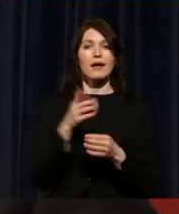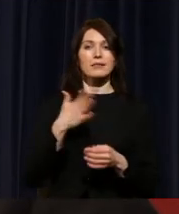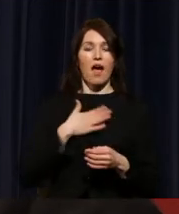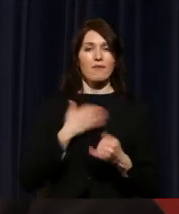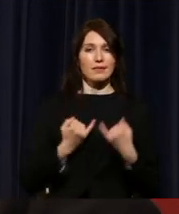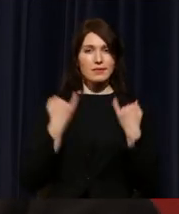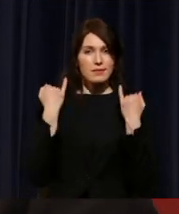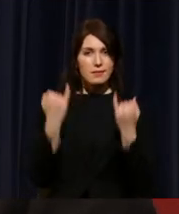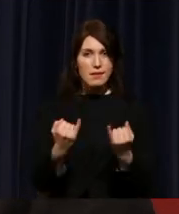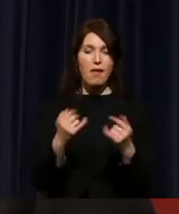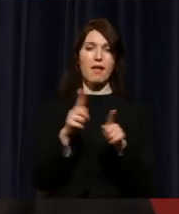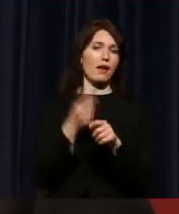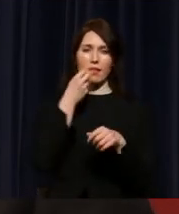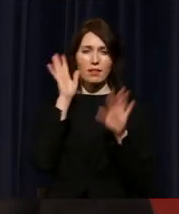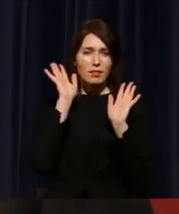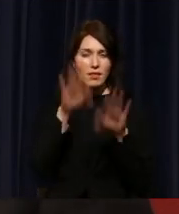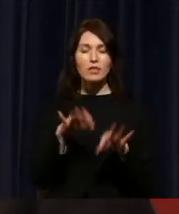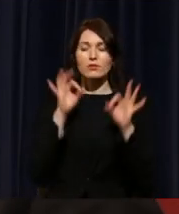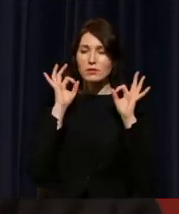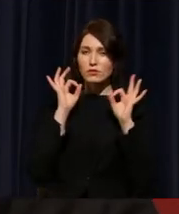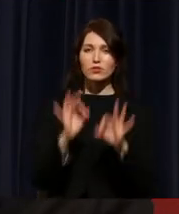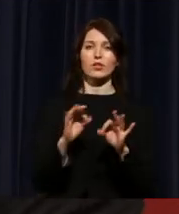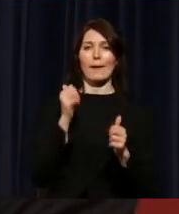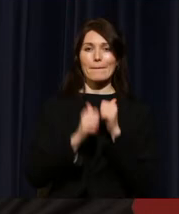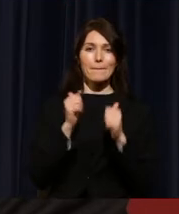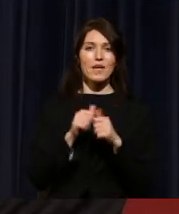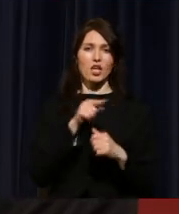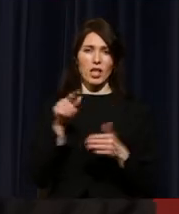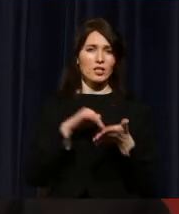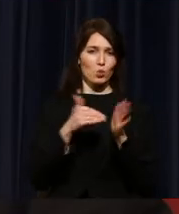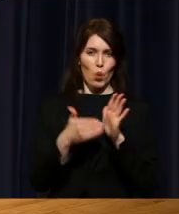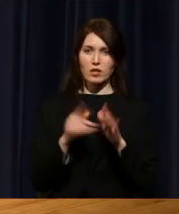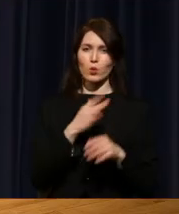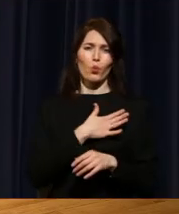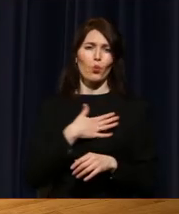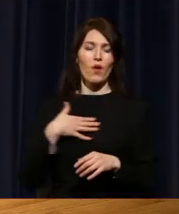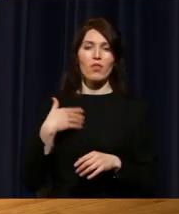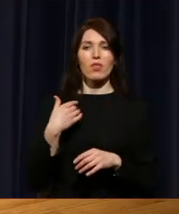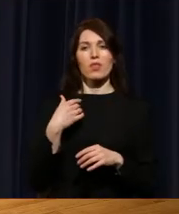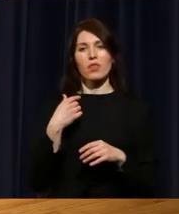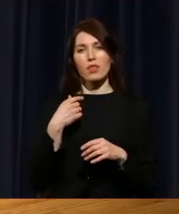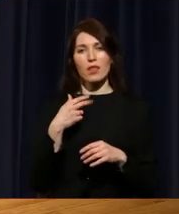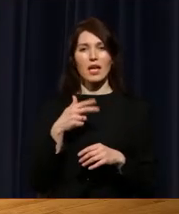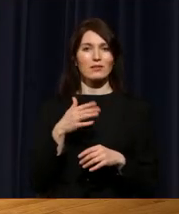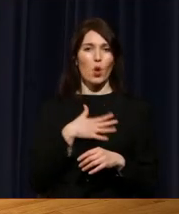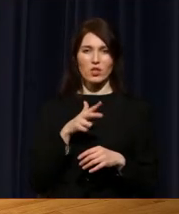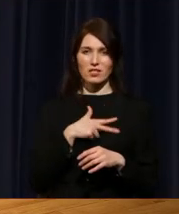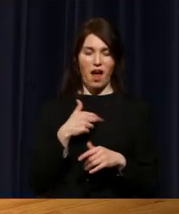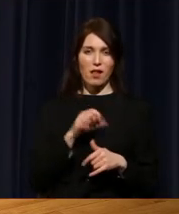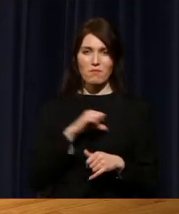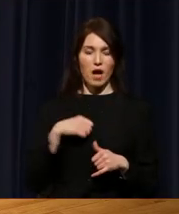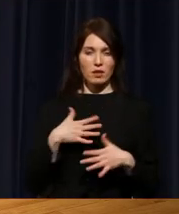cieņa, arī neskatoties uz to, ka patiešām bieži vien šīs situācijas ir ļoti, nu, kā lai to saka, sociāli